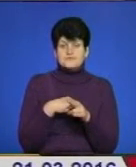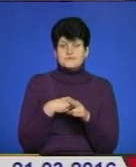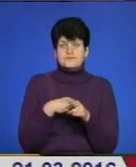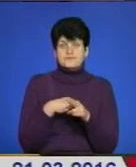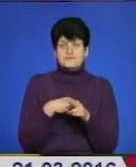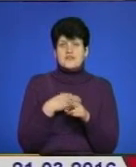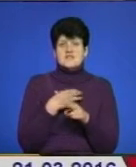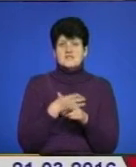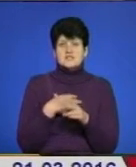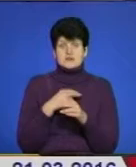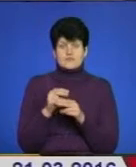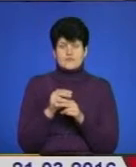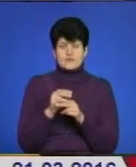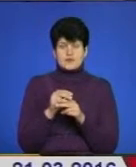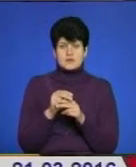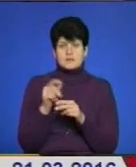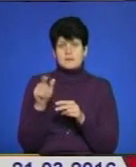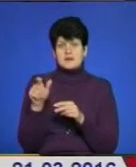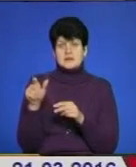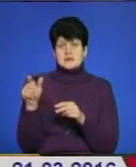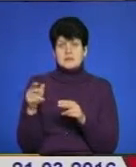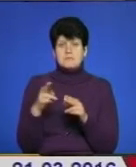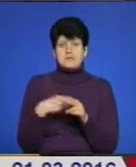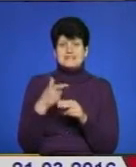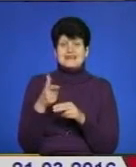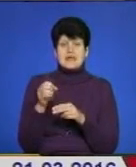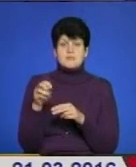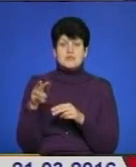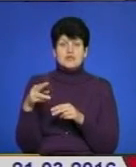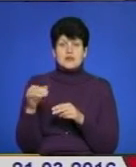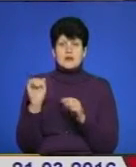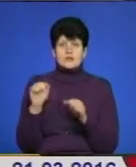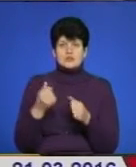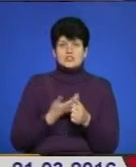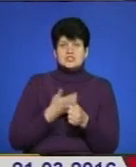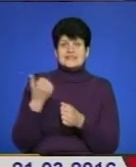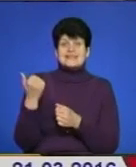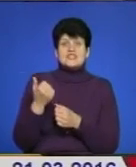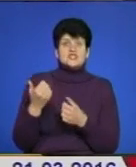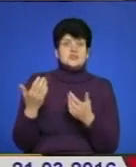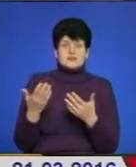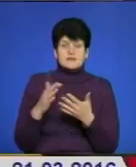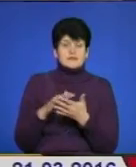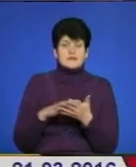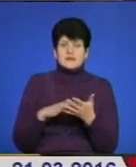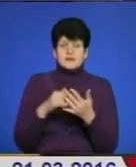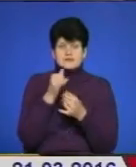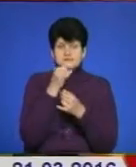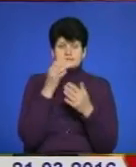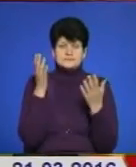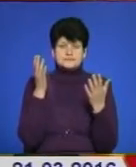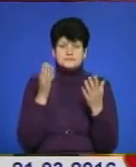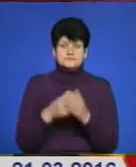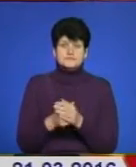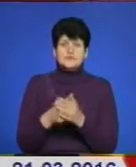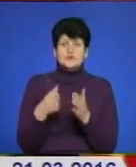надзвичайно важливого лікування. Тому що пацієнт без гемодіалізу може тиждень побути. Далі його життя неможливе.